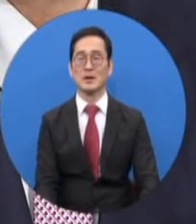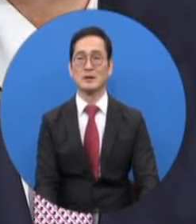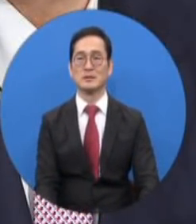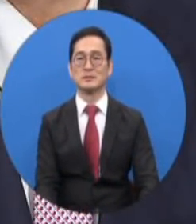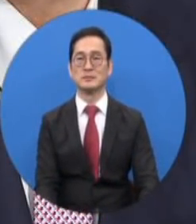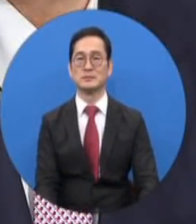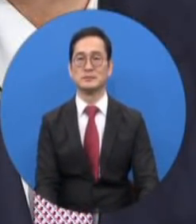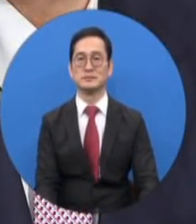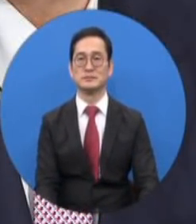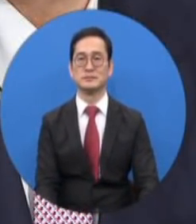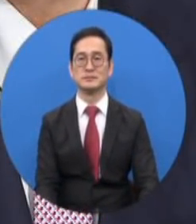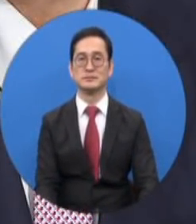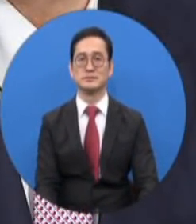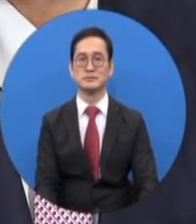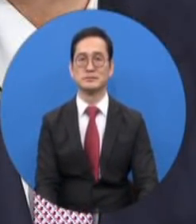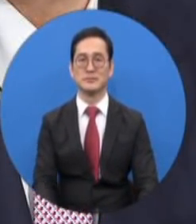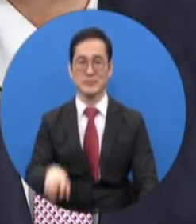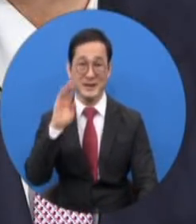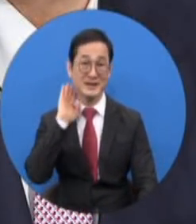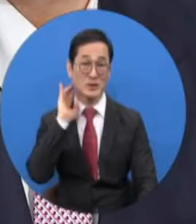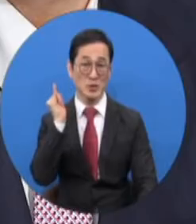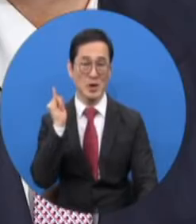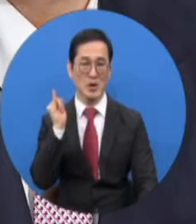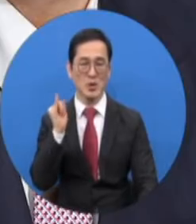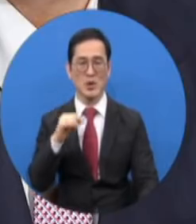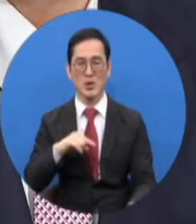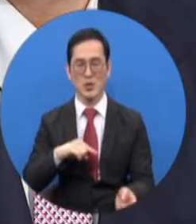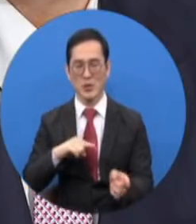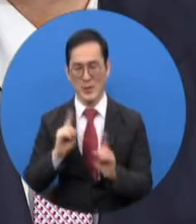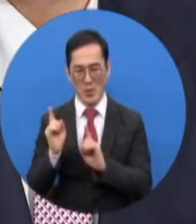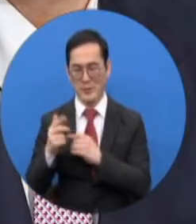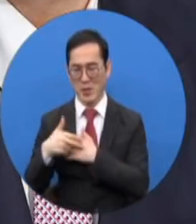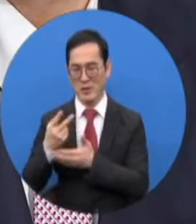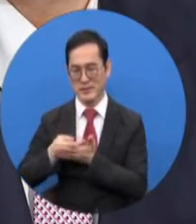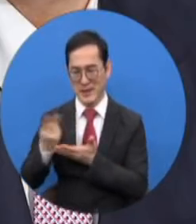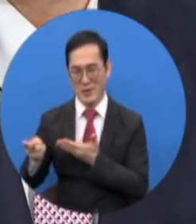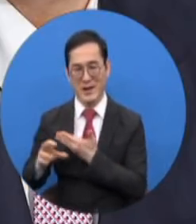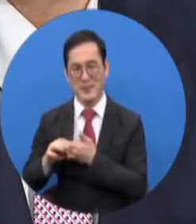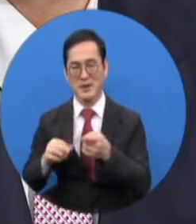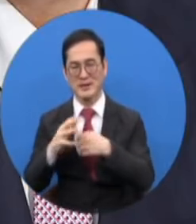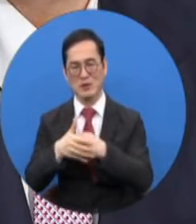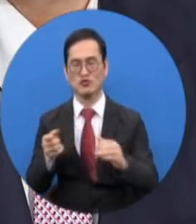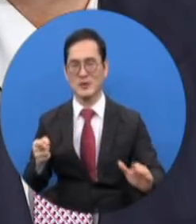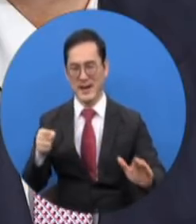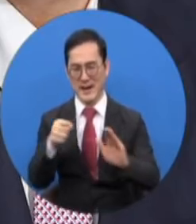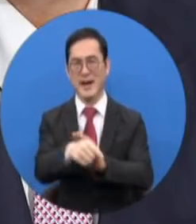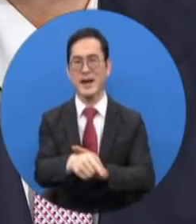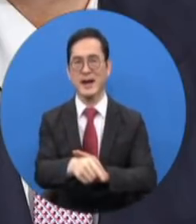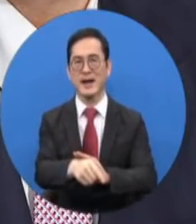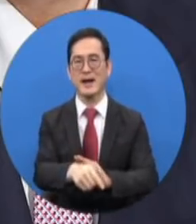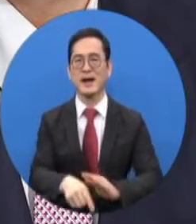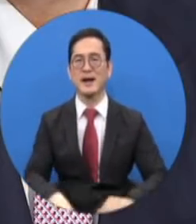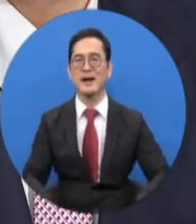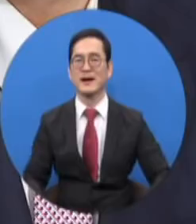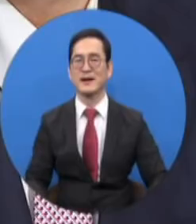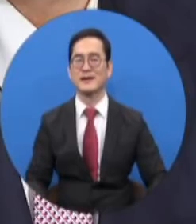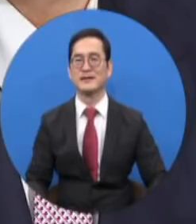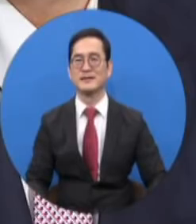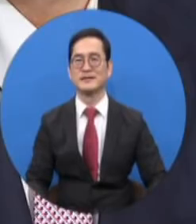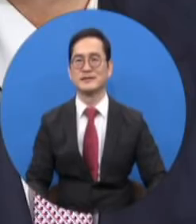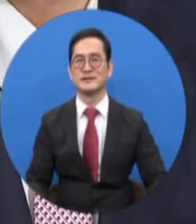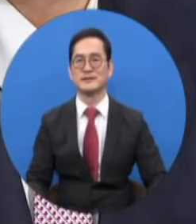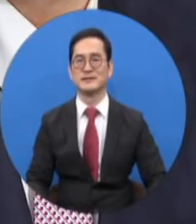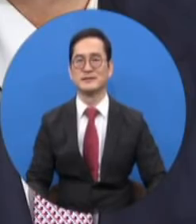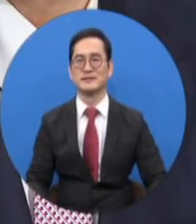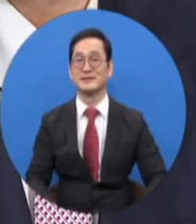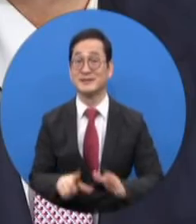박근혜 전 대통령 관계자 회복과 치료가 순조롭게 돼 퇴원일 정해지면 사저에 내려갈 거다. 이르면 다음 주 대구 달성 사저 입주 관측. 윤 당선인이